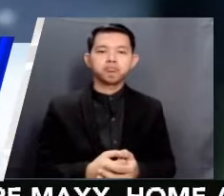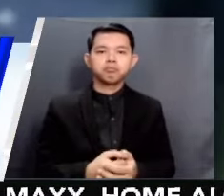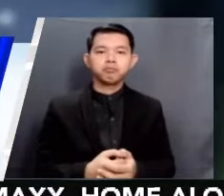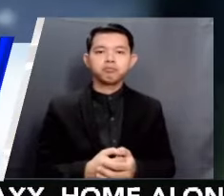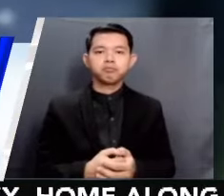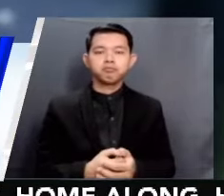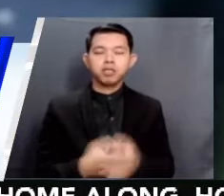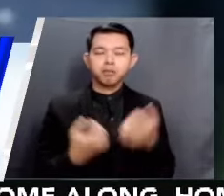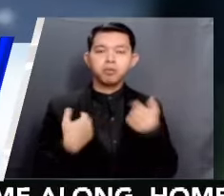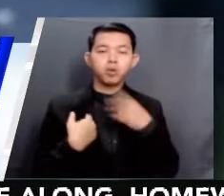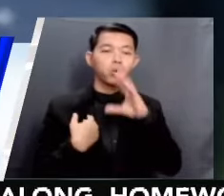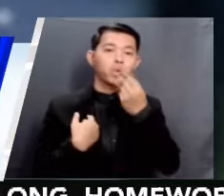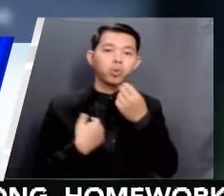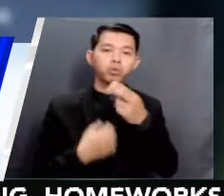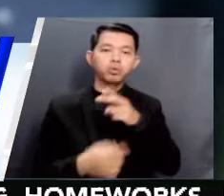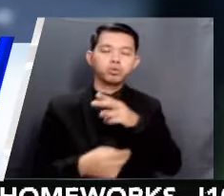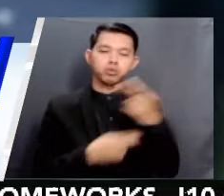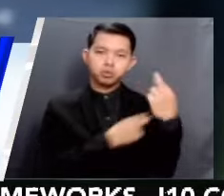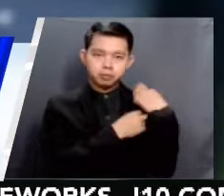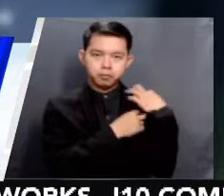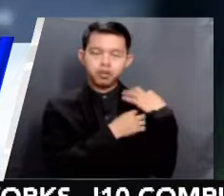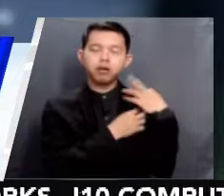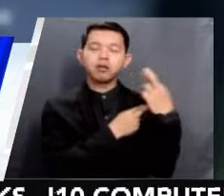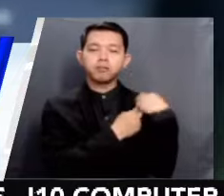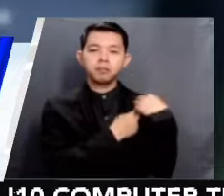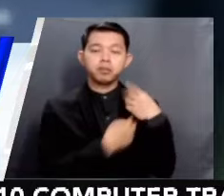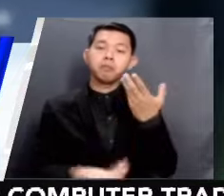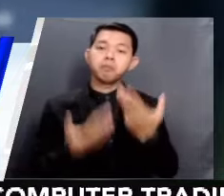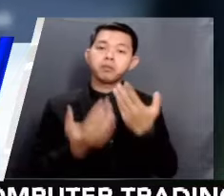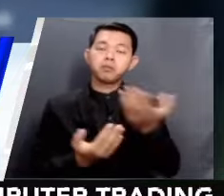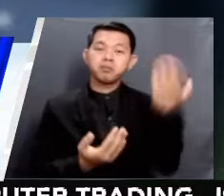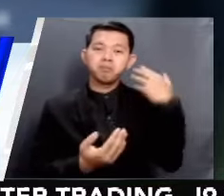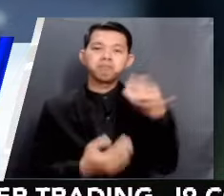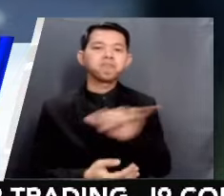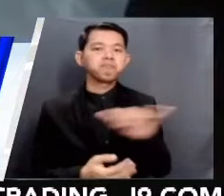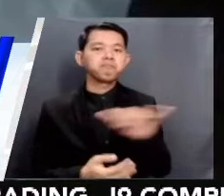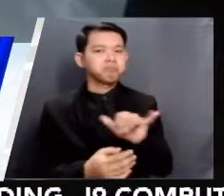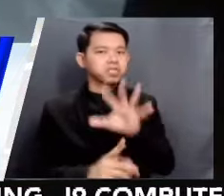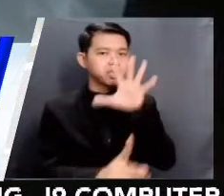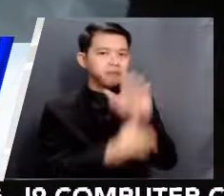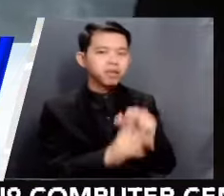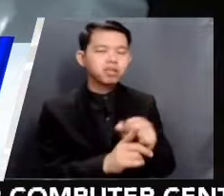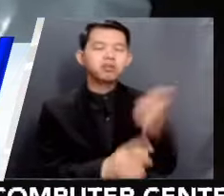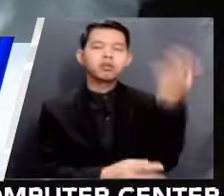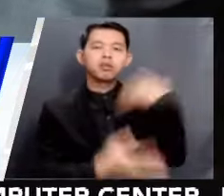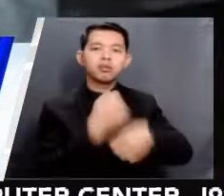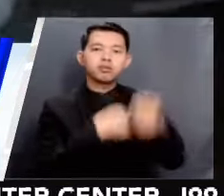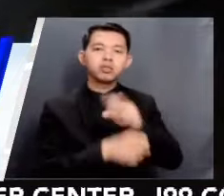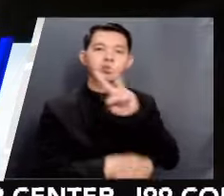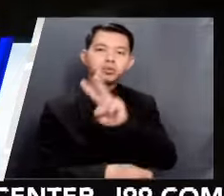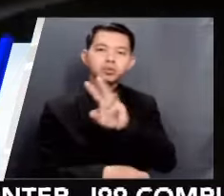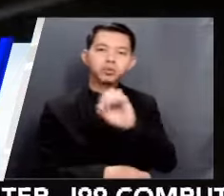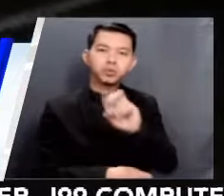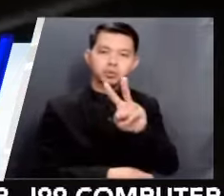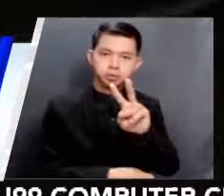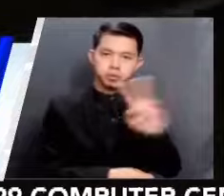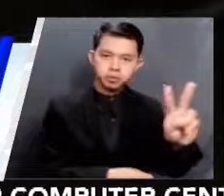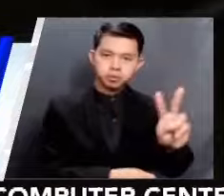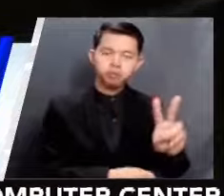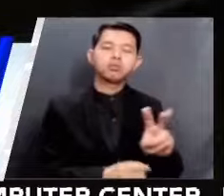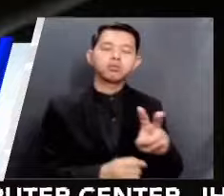pulisya. Posible umanong sila rin ang mga dating naaresto ng Police Station 1 noong 2022 na nang budol ng credit cards. Hindi na humarap sa camera